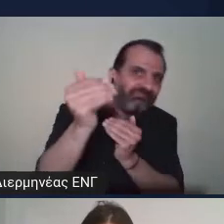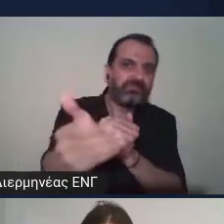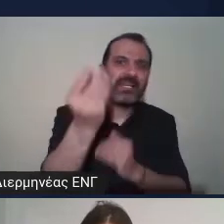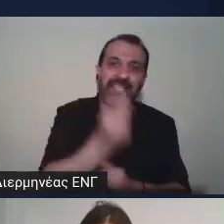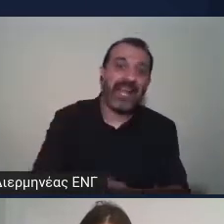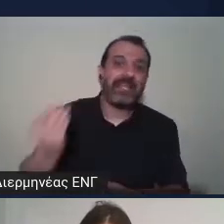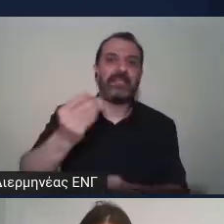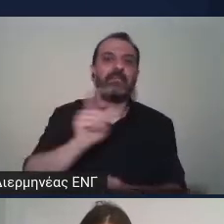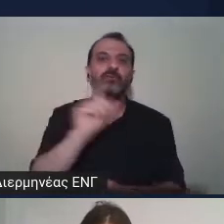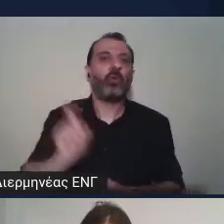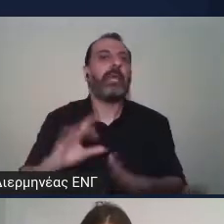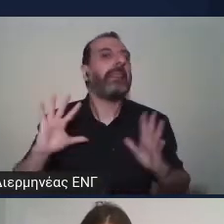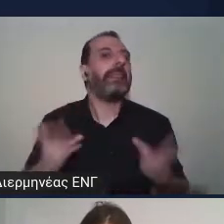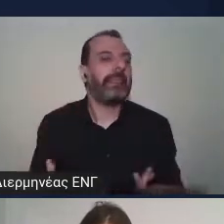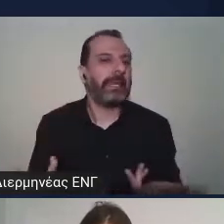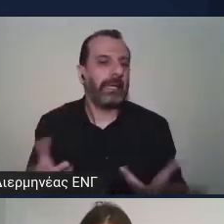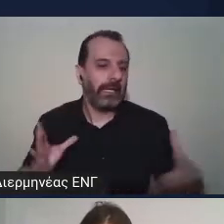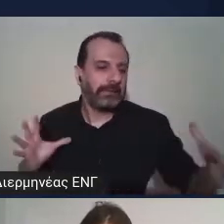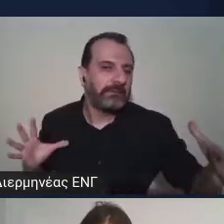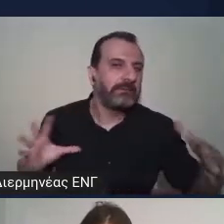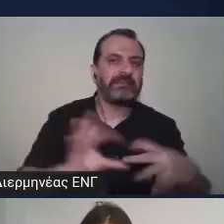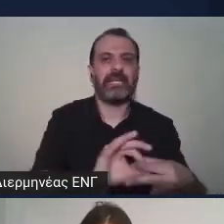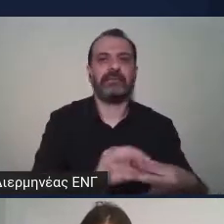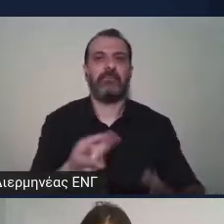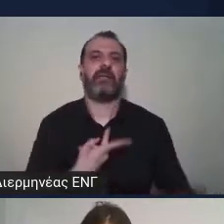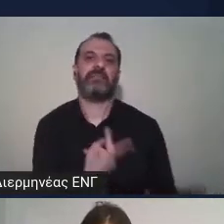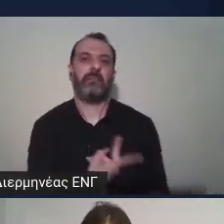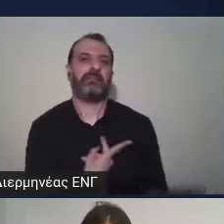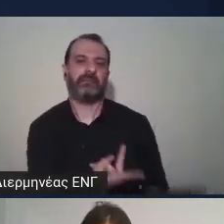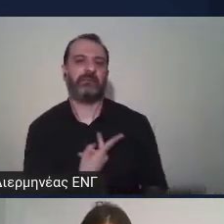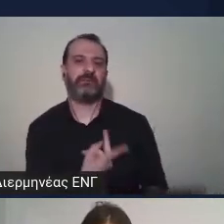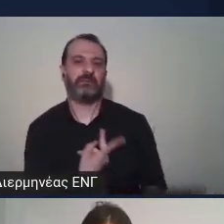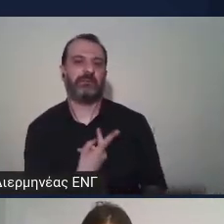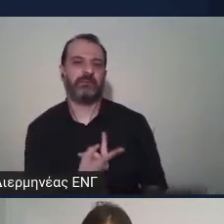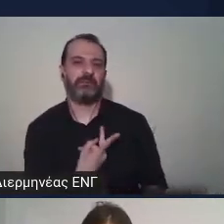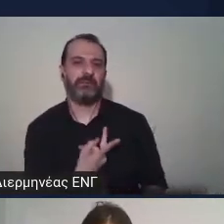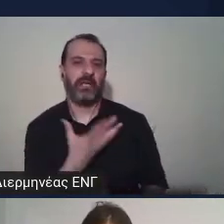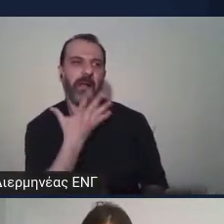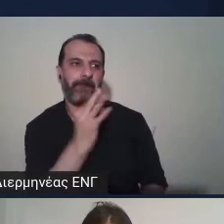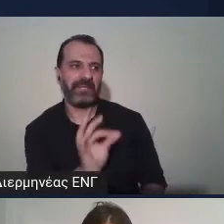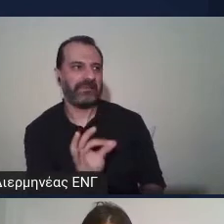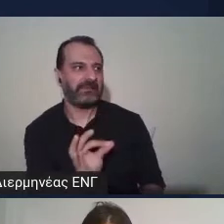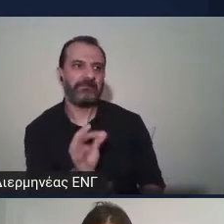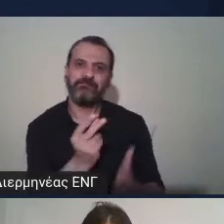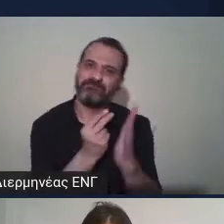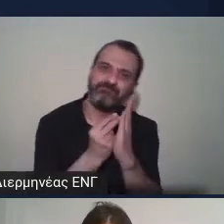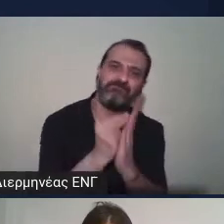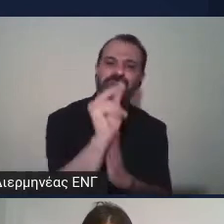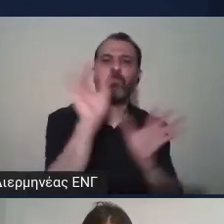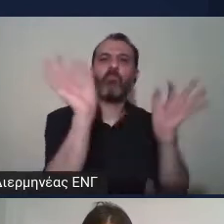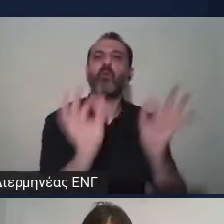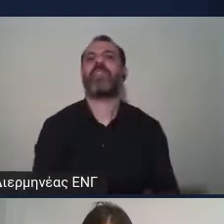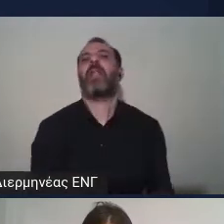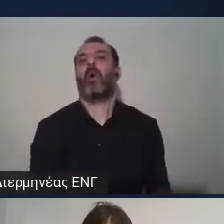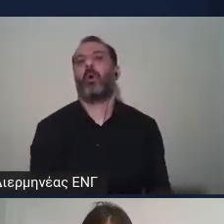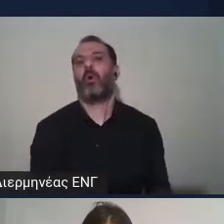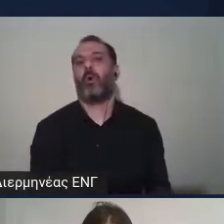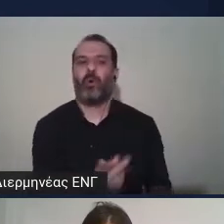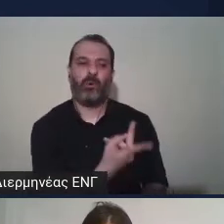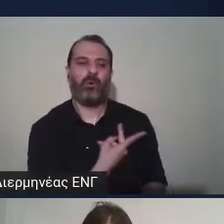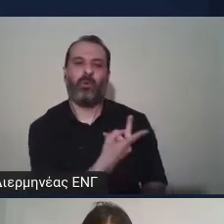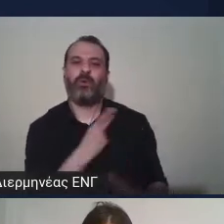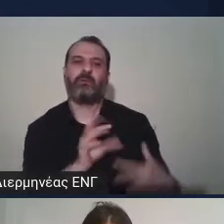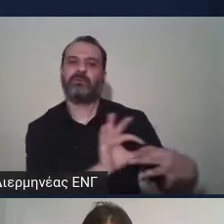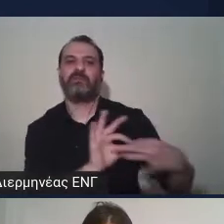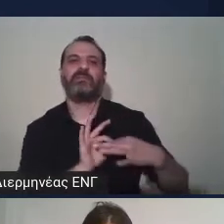η σχέση που θα κάνουν μαζί μας αυτό το επαναρθωτικό μοντέλο σχέσεις που